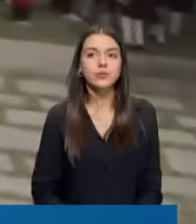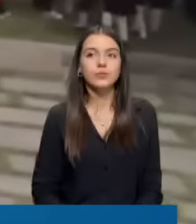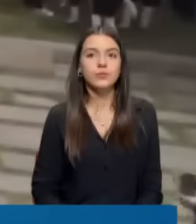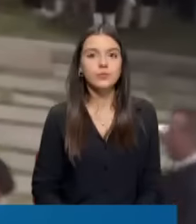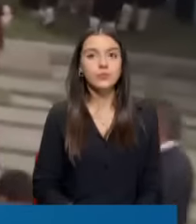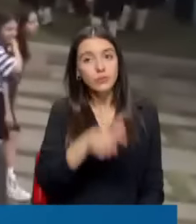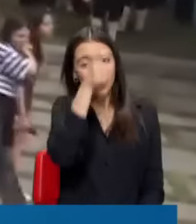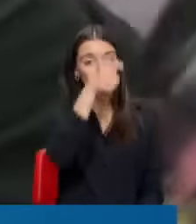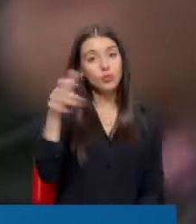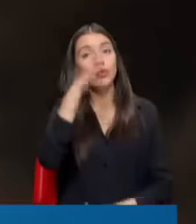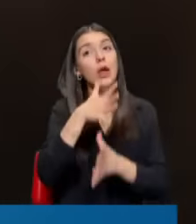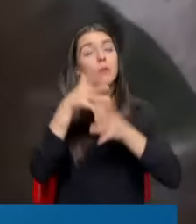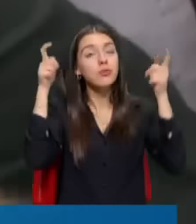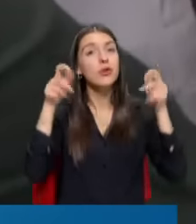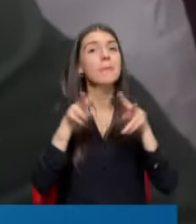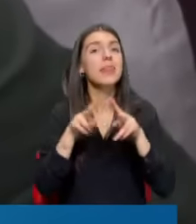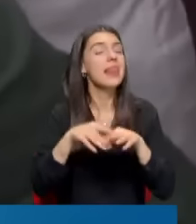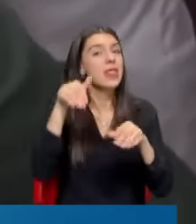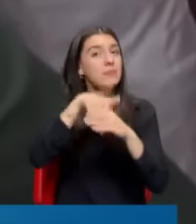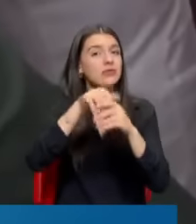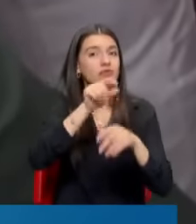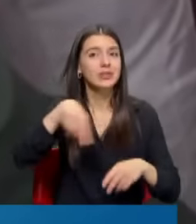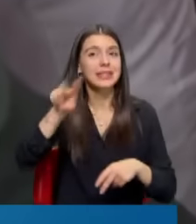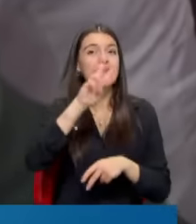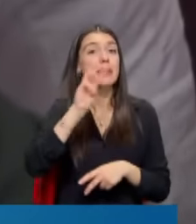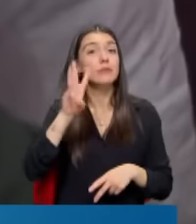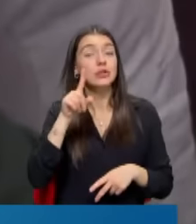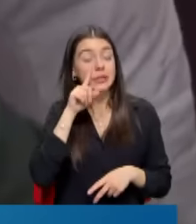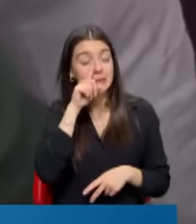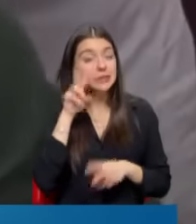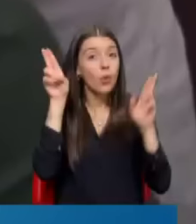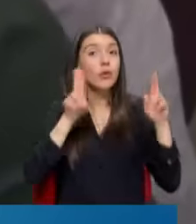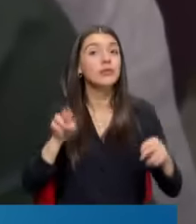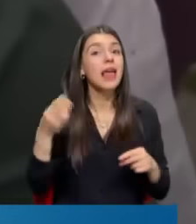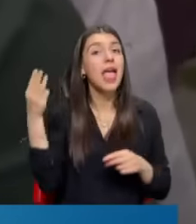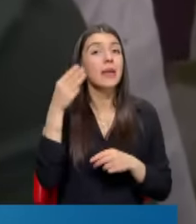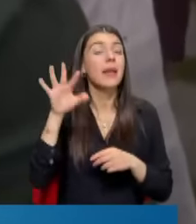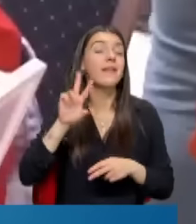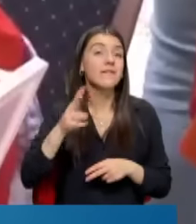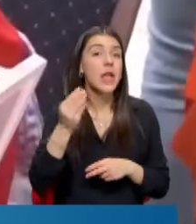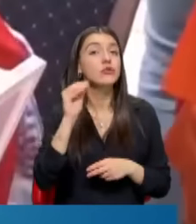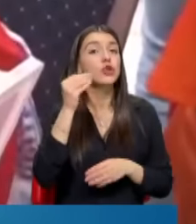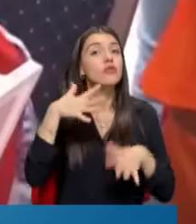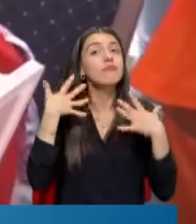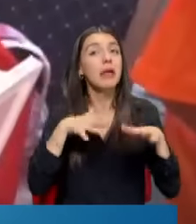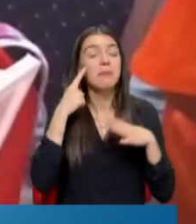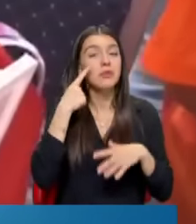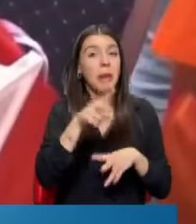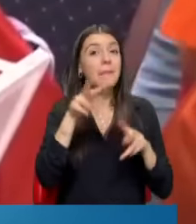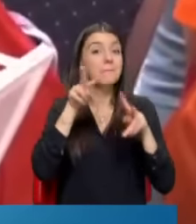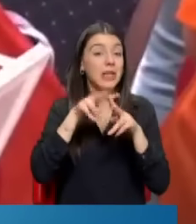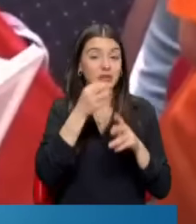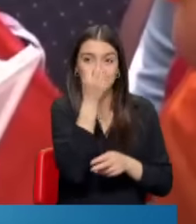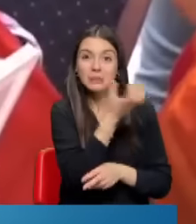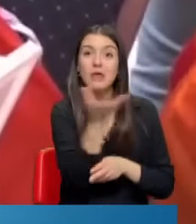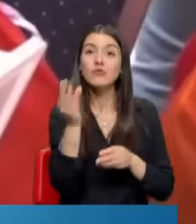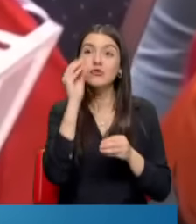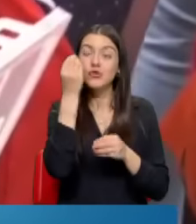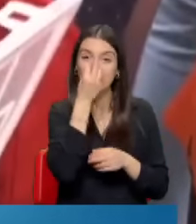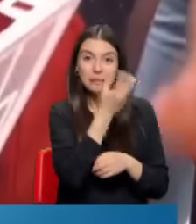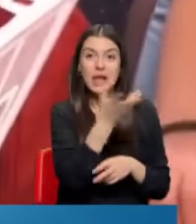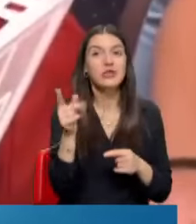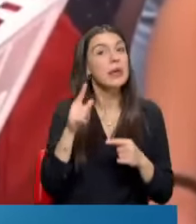Türkiye Büyük Millet Meclisi'nde 23 Nisan Ulusal Egemenlik ve Çocuk Bayramı etkinlikleri kapsamında meclis bahçesi, çocuk bahçesi ve